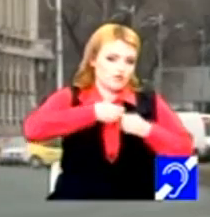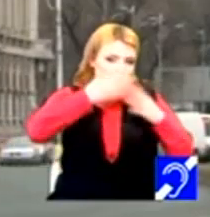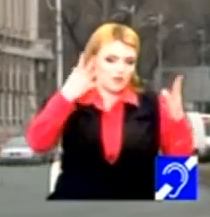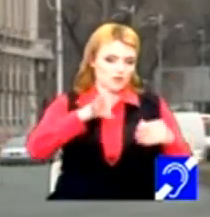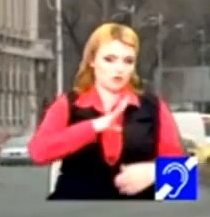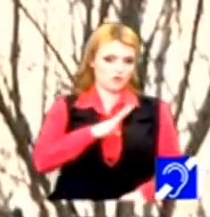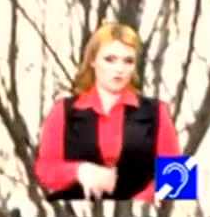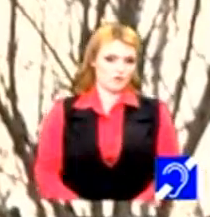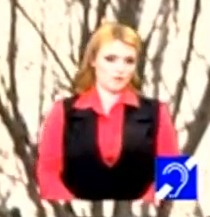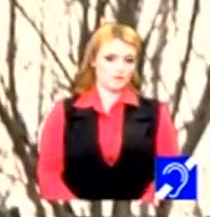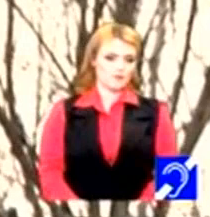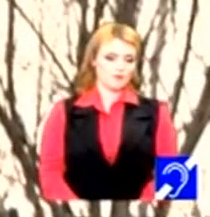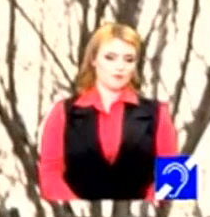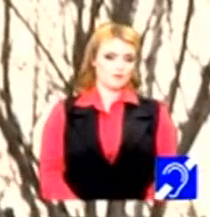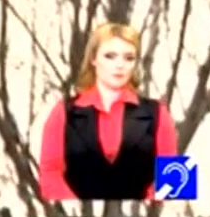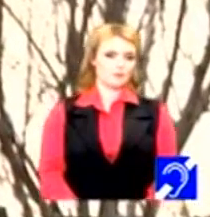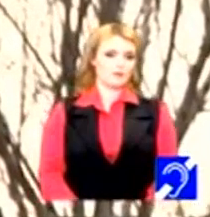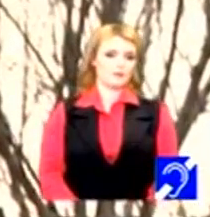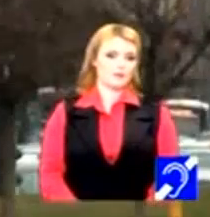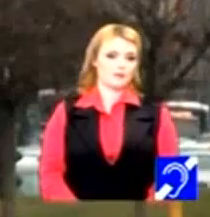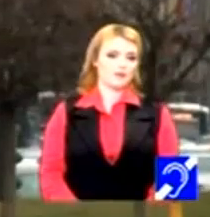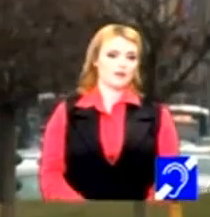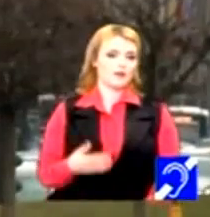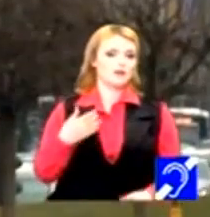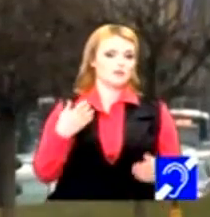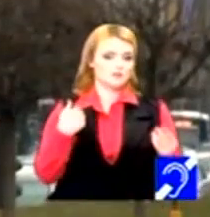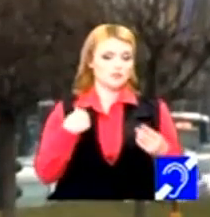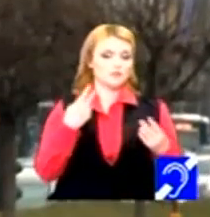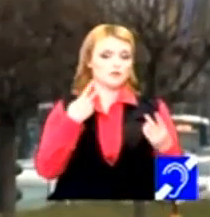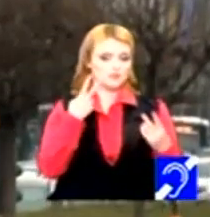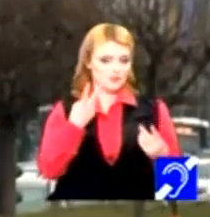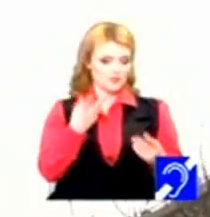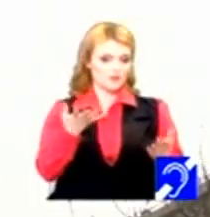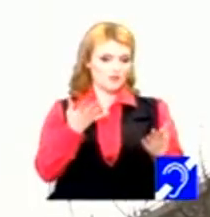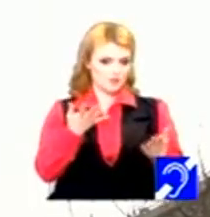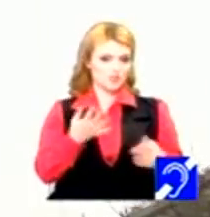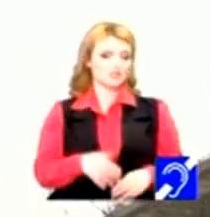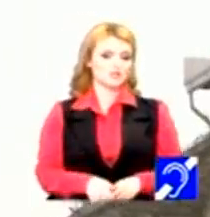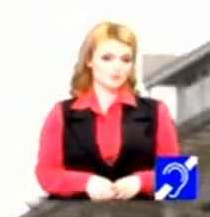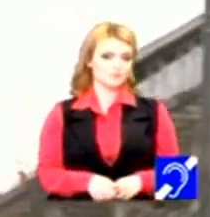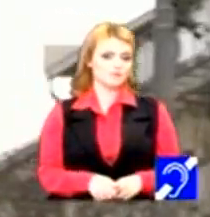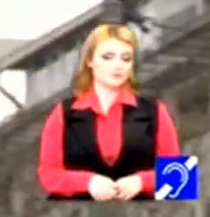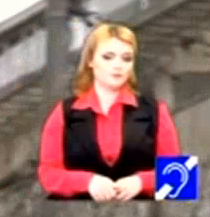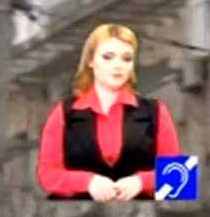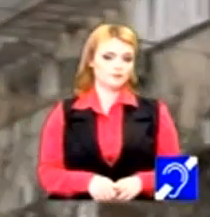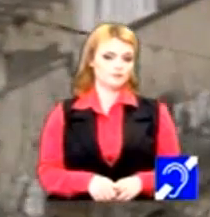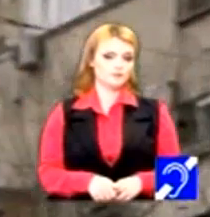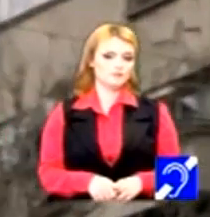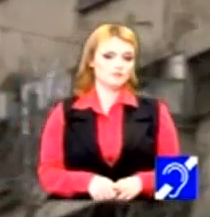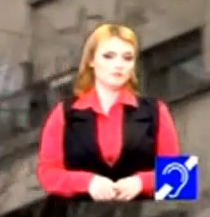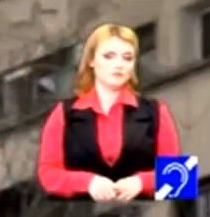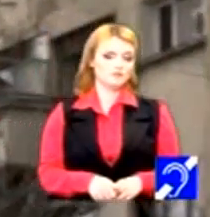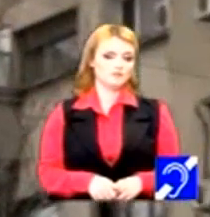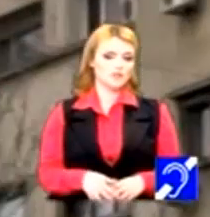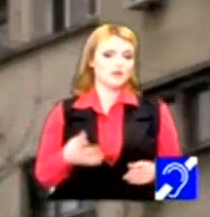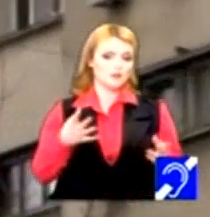componente periculoase pentru mediu, precum mercurul. Trebuie văzut în ce context reducerea de emisii asociată cu